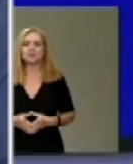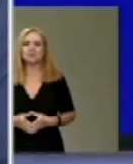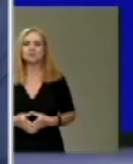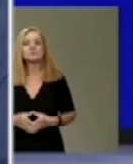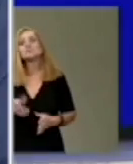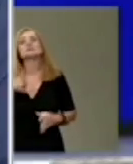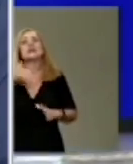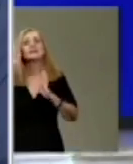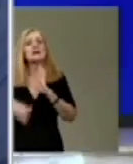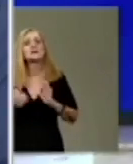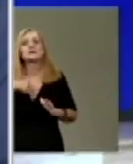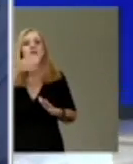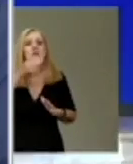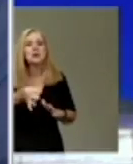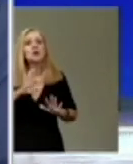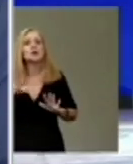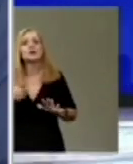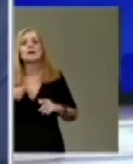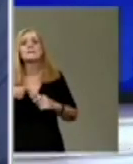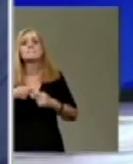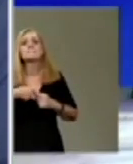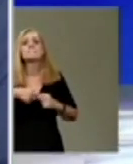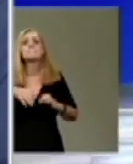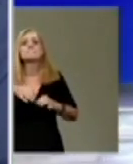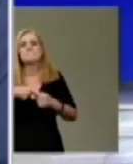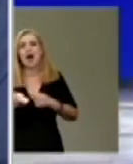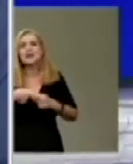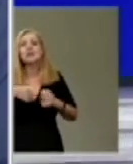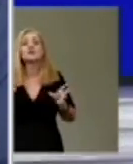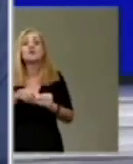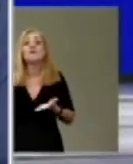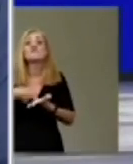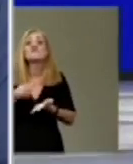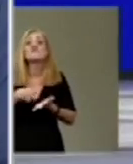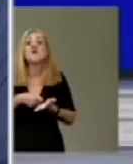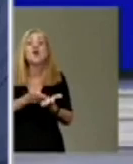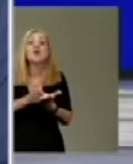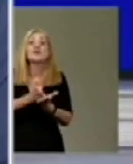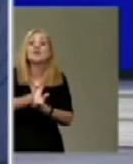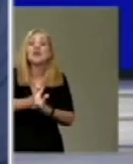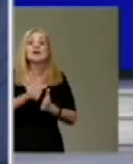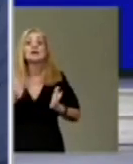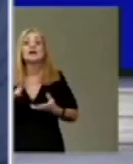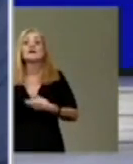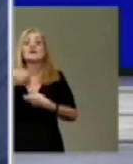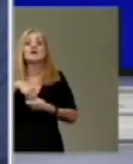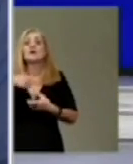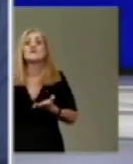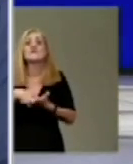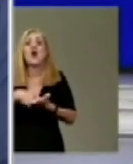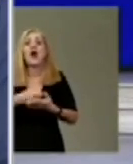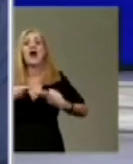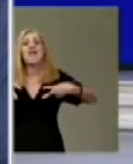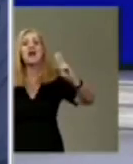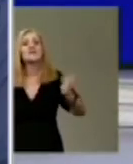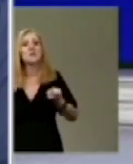τα πράγματα αυτής της νέας σχολικής περιόδου πώς ξεκινούν τα σχολεία για παιδιά και για εκπαιδευτικούς είναι